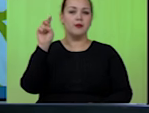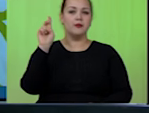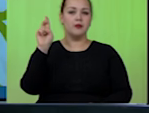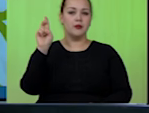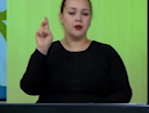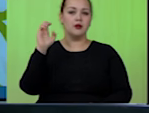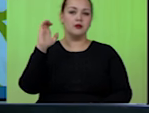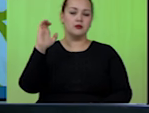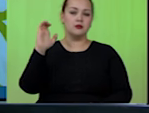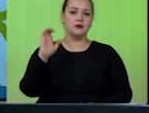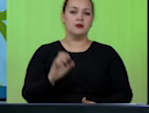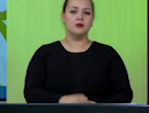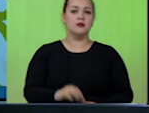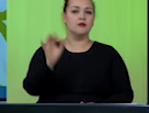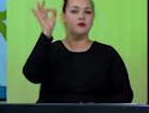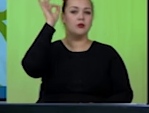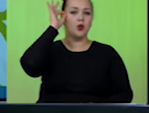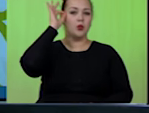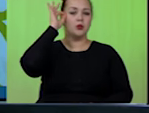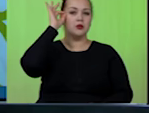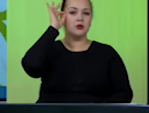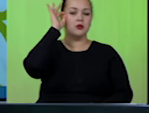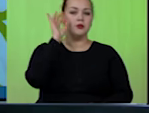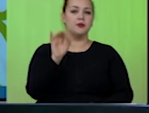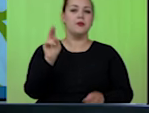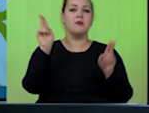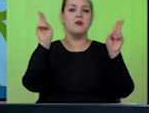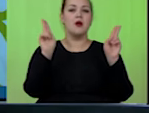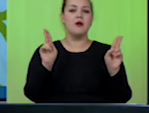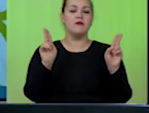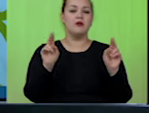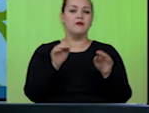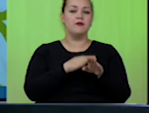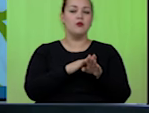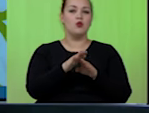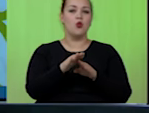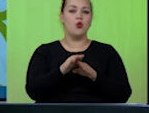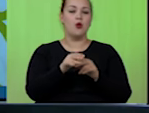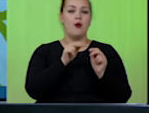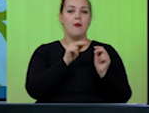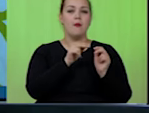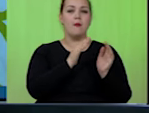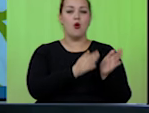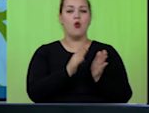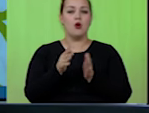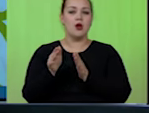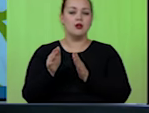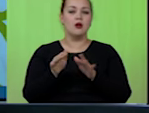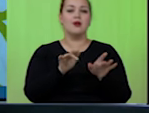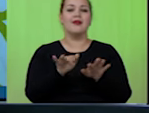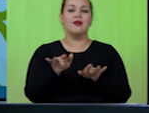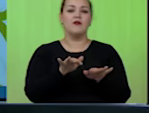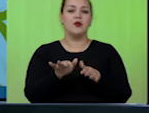И С. Вспомните правила выполнения порядка действий.